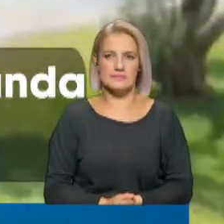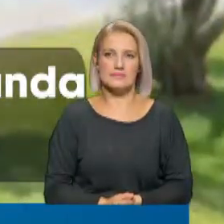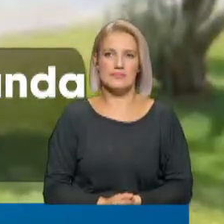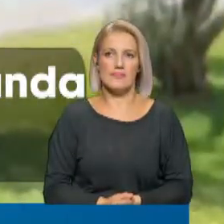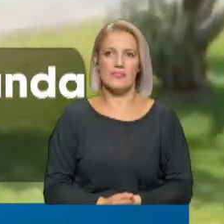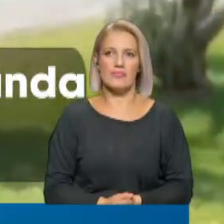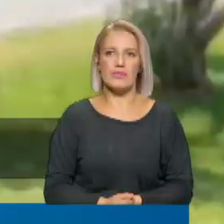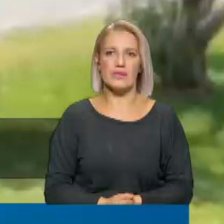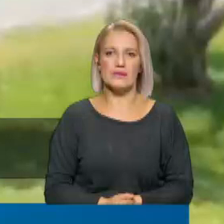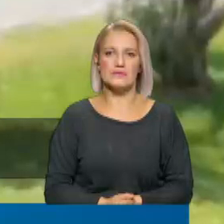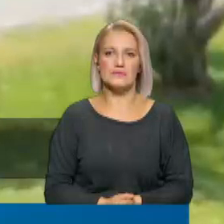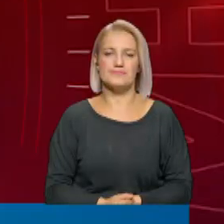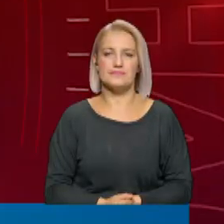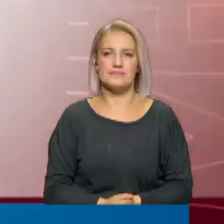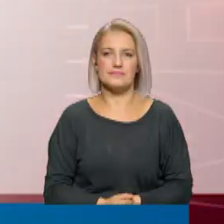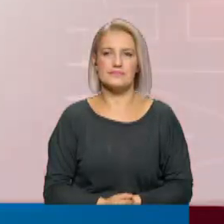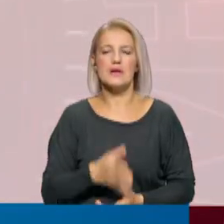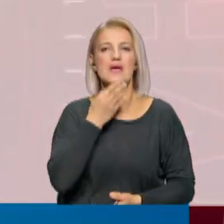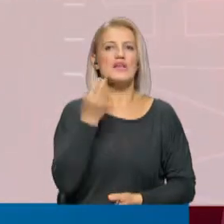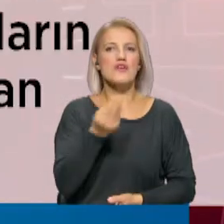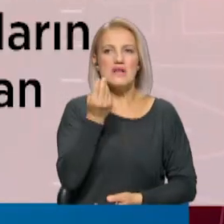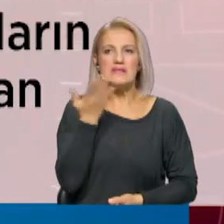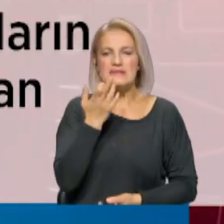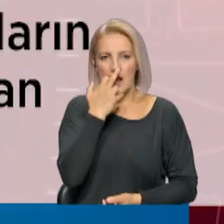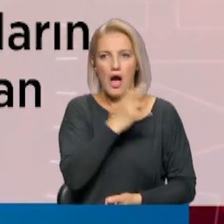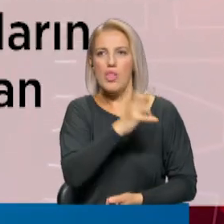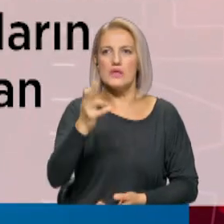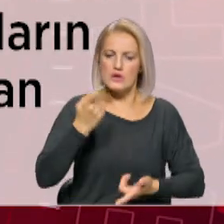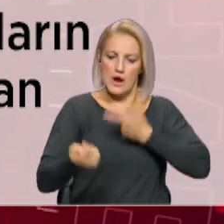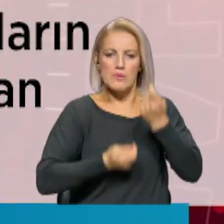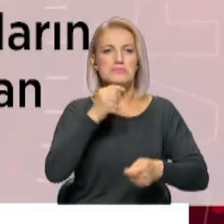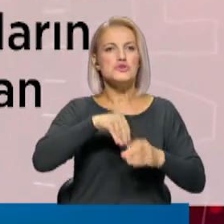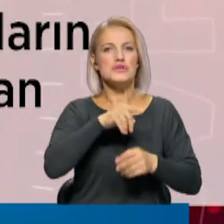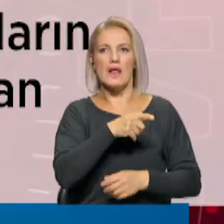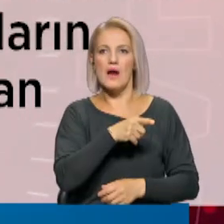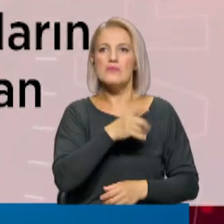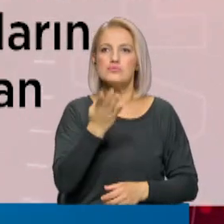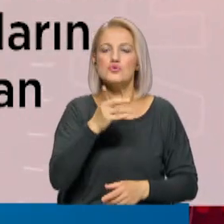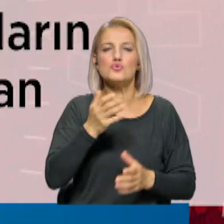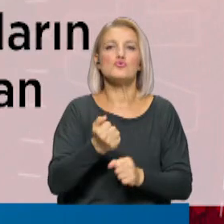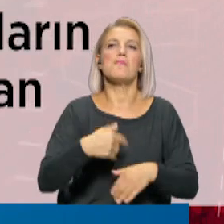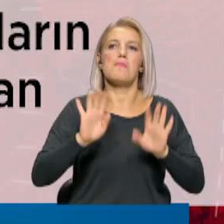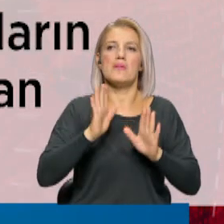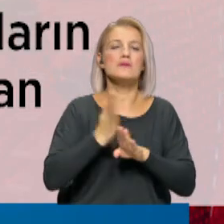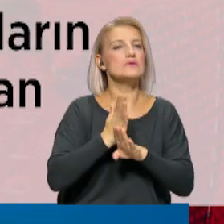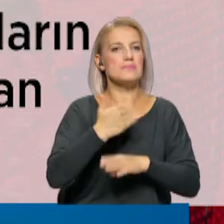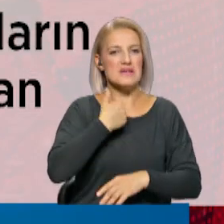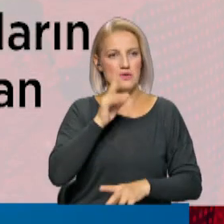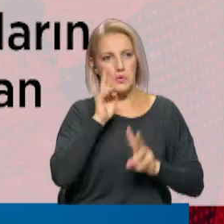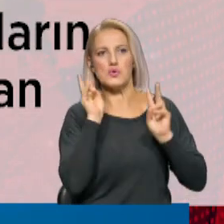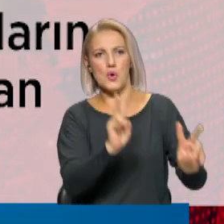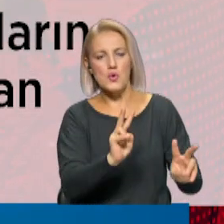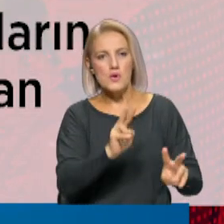şimdi başka cemaatler. Cemaat çatışmaları. Gençleri nasıl aldatırız gayreti içerisindeler. Tabii bu tutmadı. Çünkü biz durumu